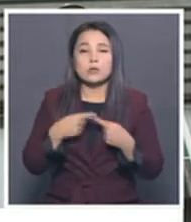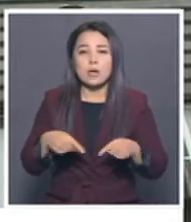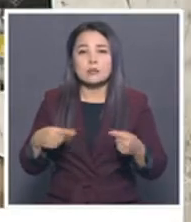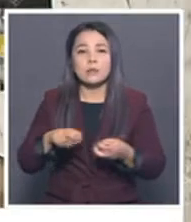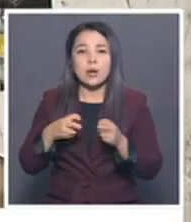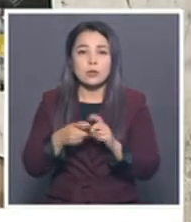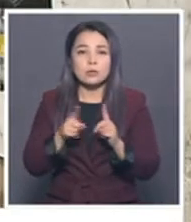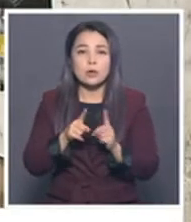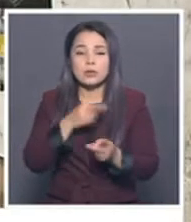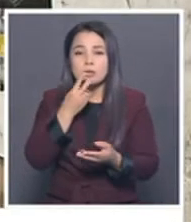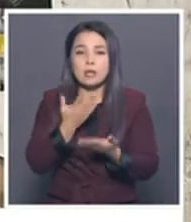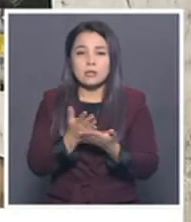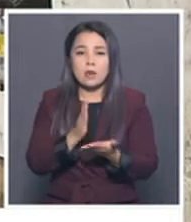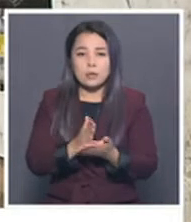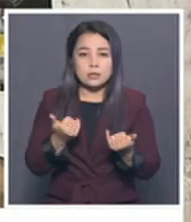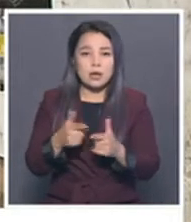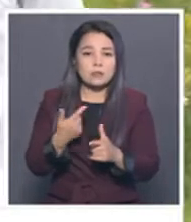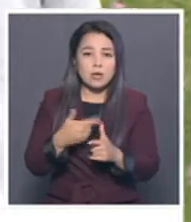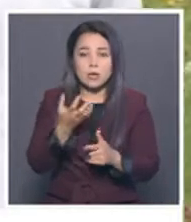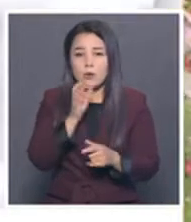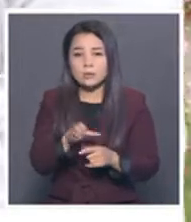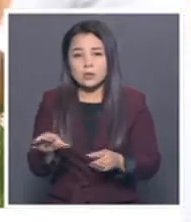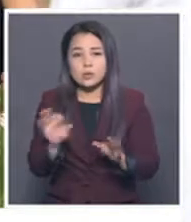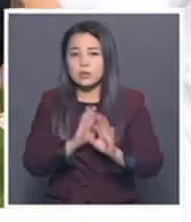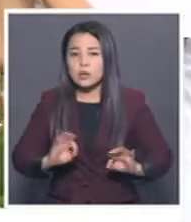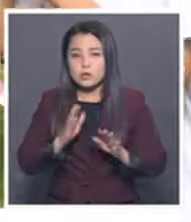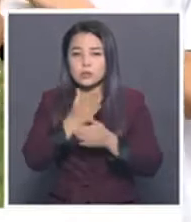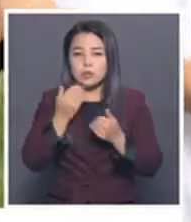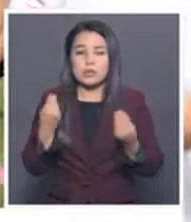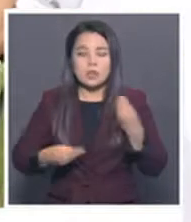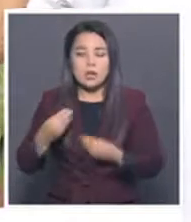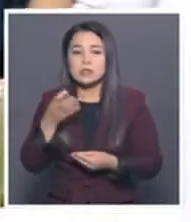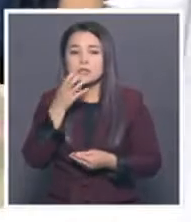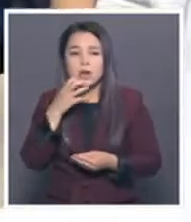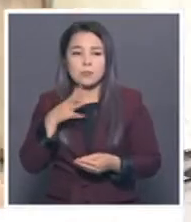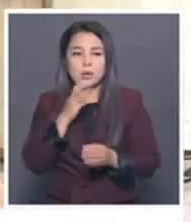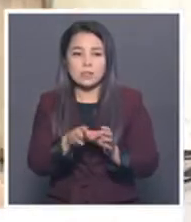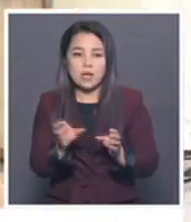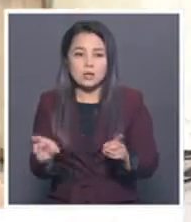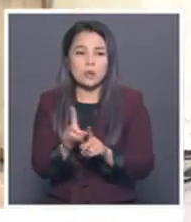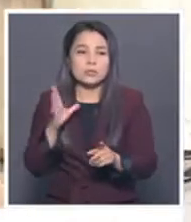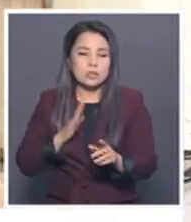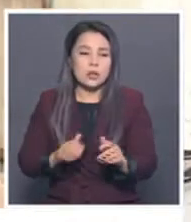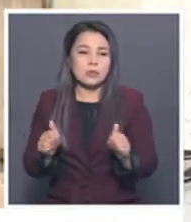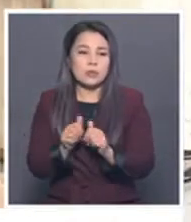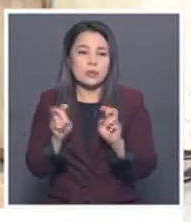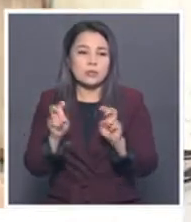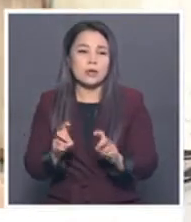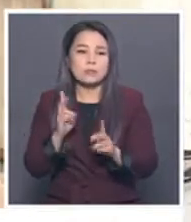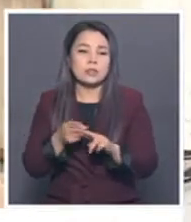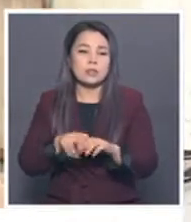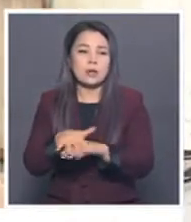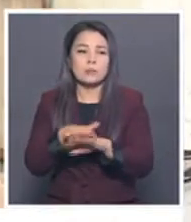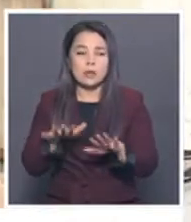проблемалар жеткілікті. Жылу жүйесі атымен жоқ. Тұрғындар қыста қалың киініп жылытқыштың арқасында күнелтіп отырмыз дейді. Жауаптылар осыған қатысты